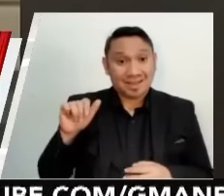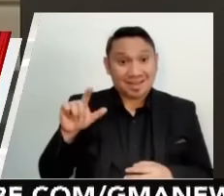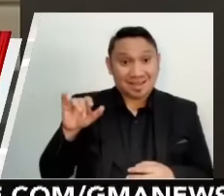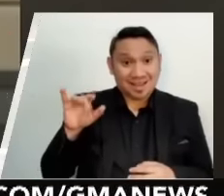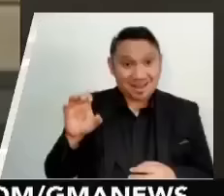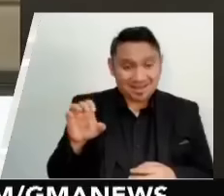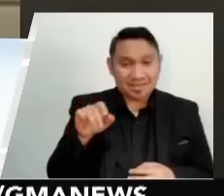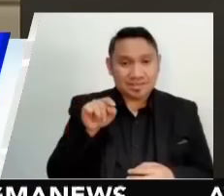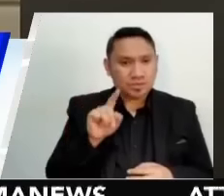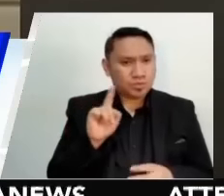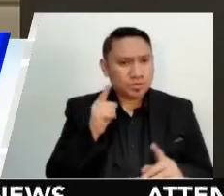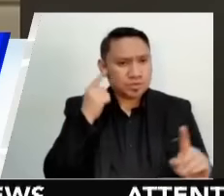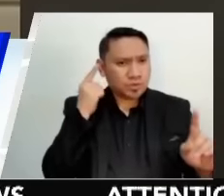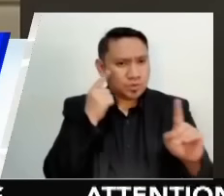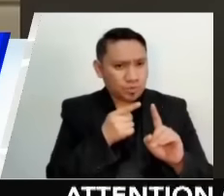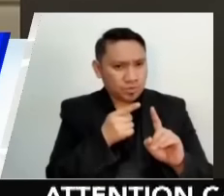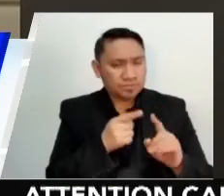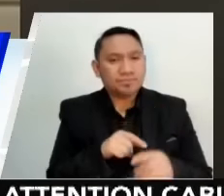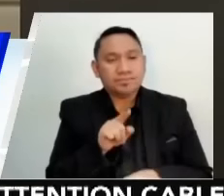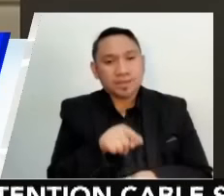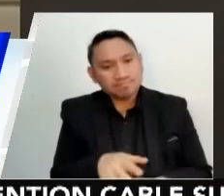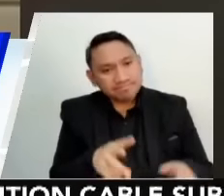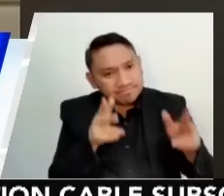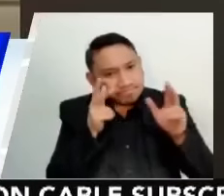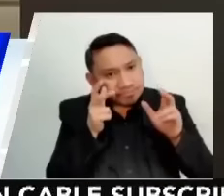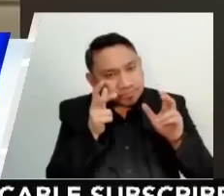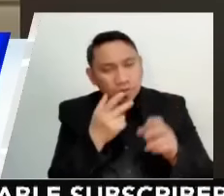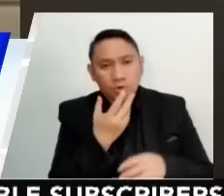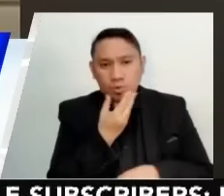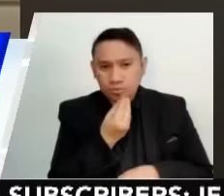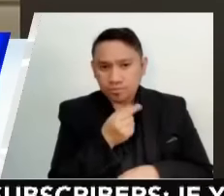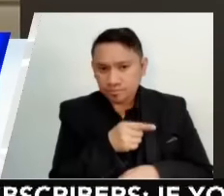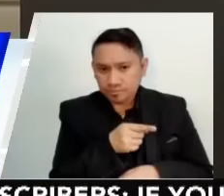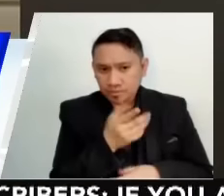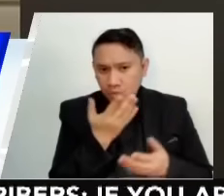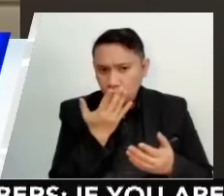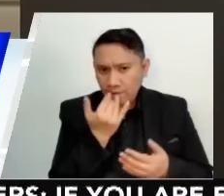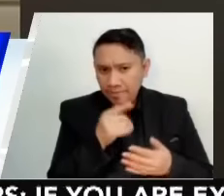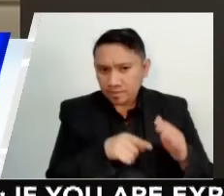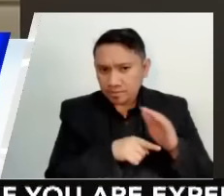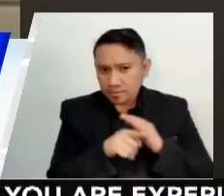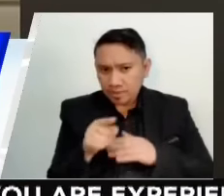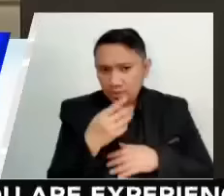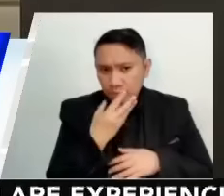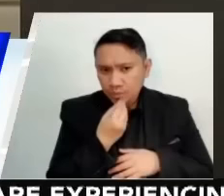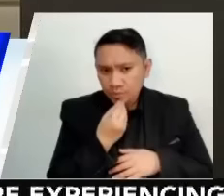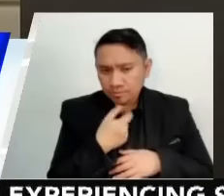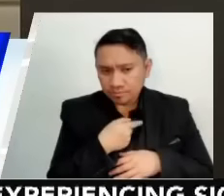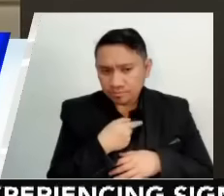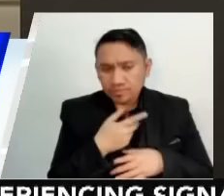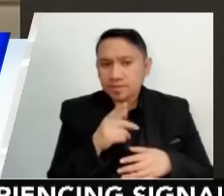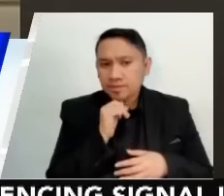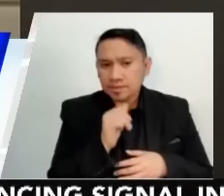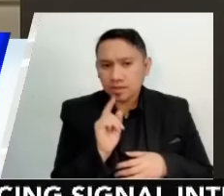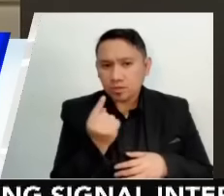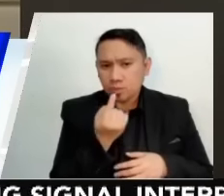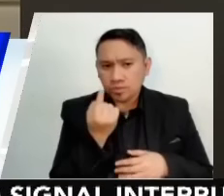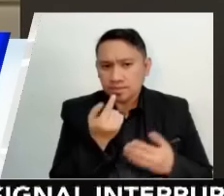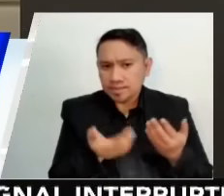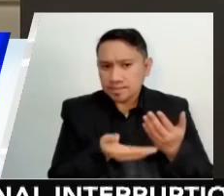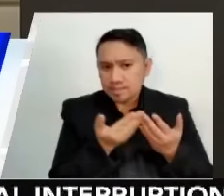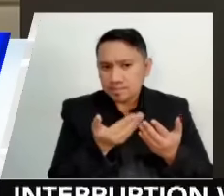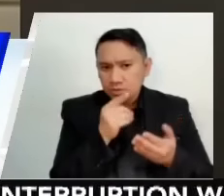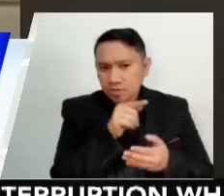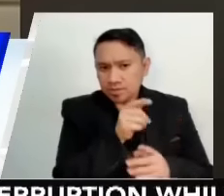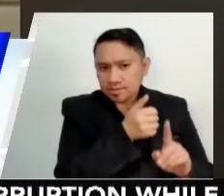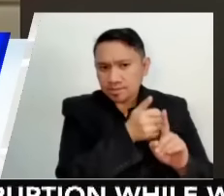ay marinig sa kanya kung sino yung unang-una nagpataka sa kanya. Naniniwala kasi ako na hindi siya simpleng nagplan nito. Sigurado